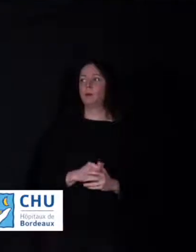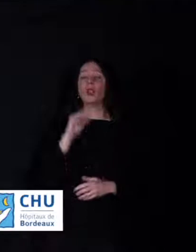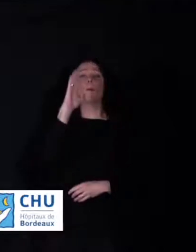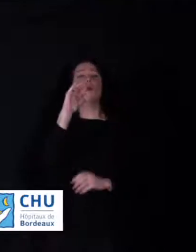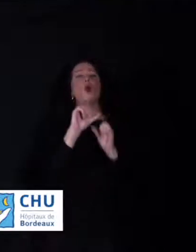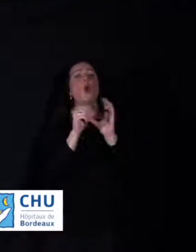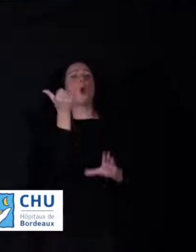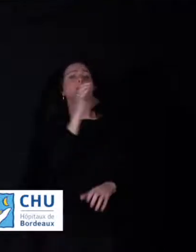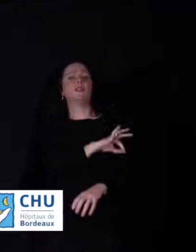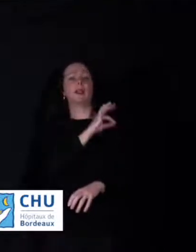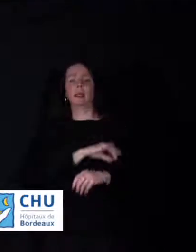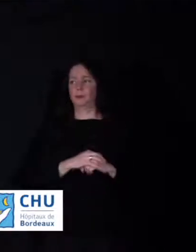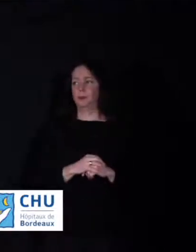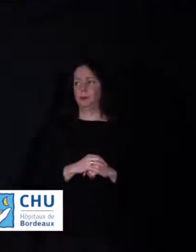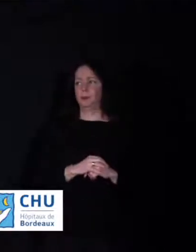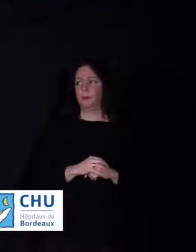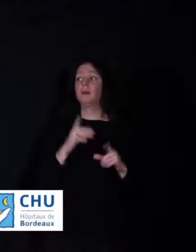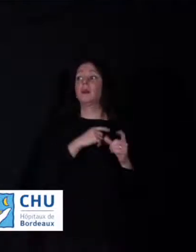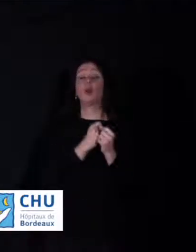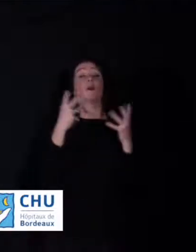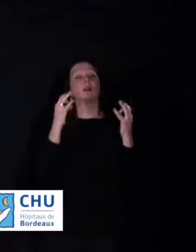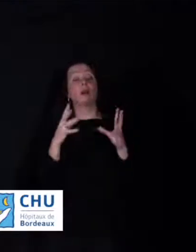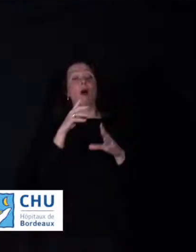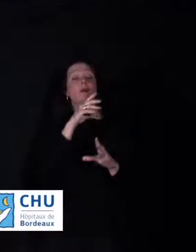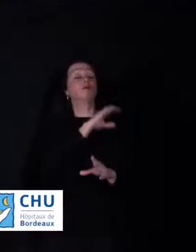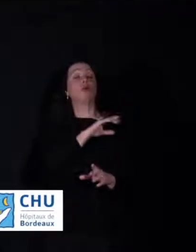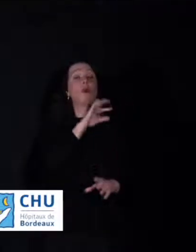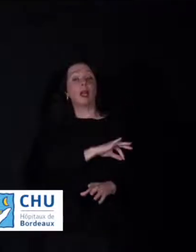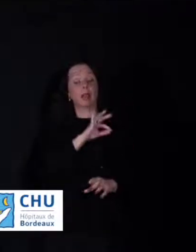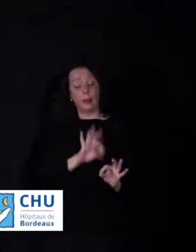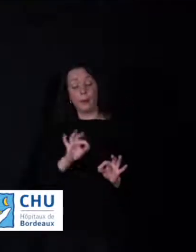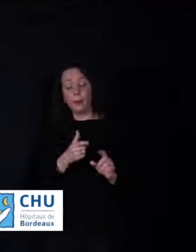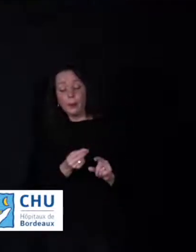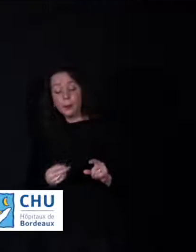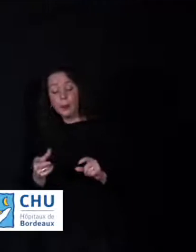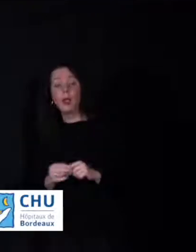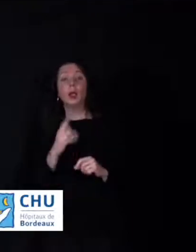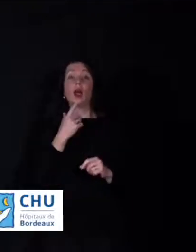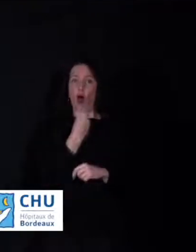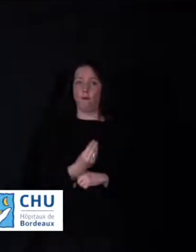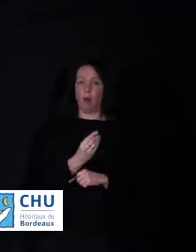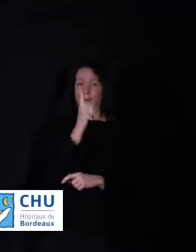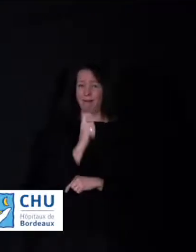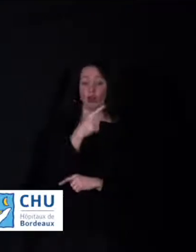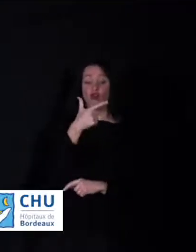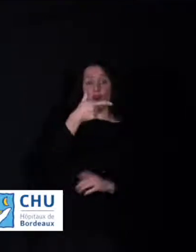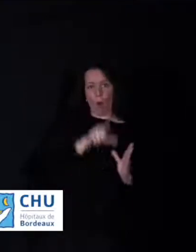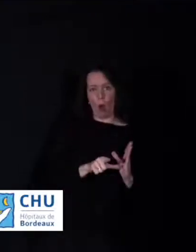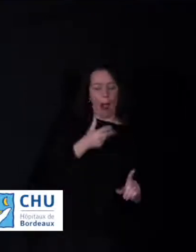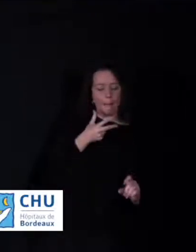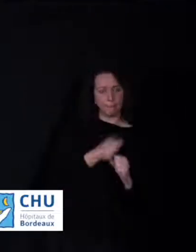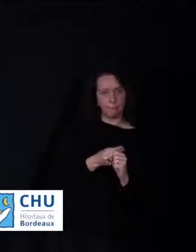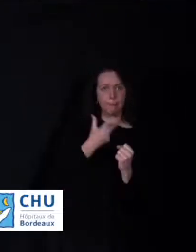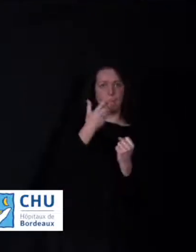obligatoires. Ici, le timing des injections. Donc nos petits, on les injecte à partir de 2 mois. Il y a 2 messages à faire passer sur ce